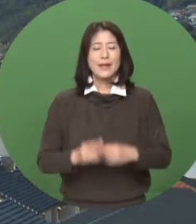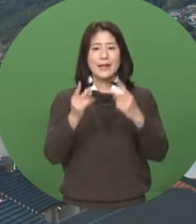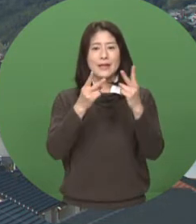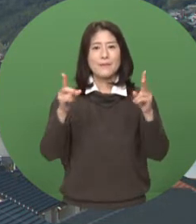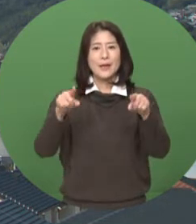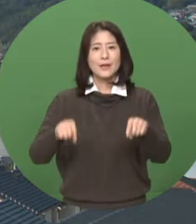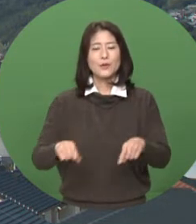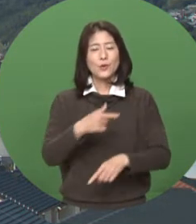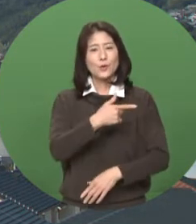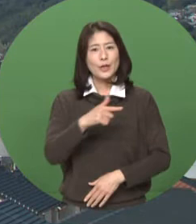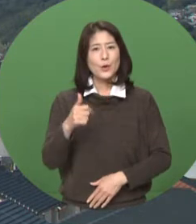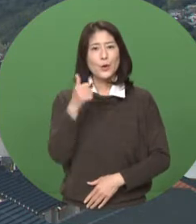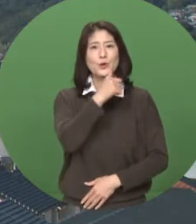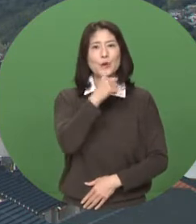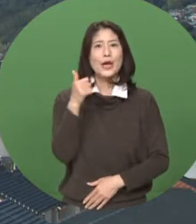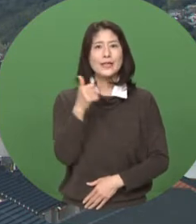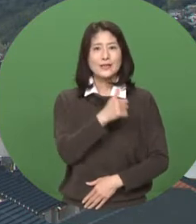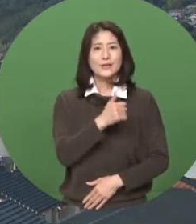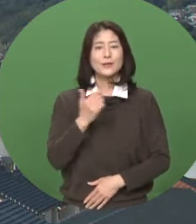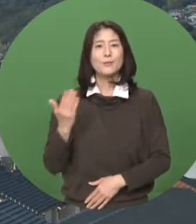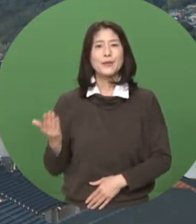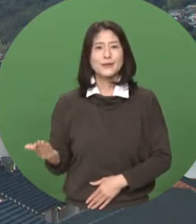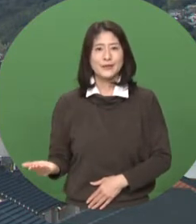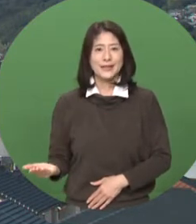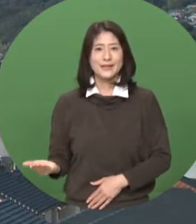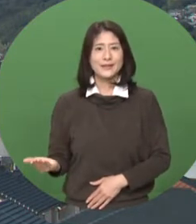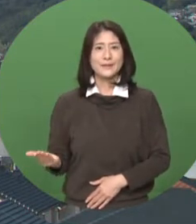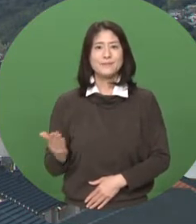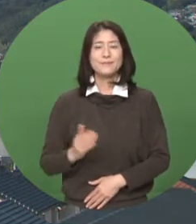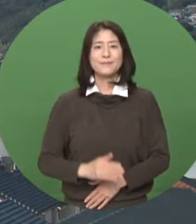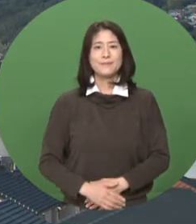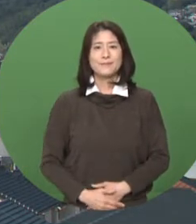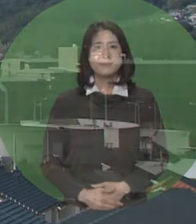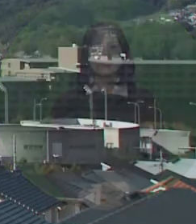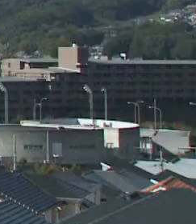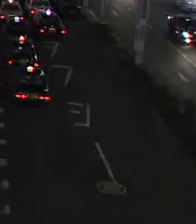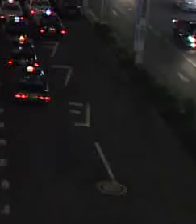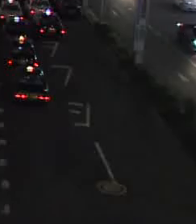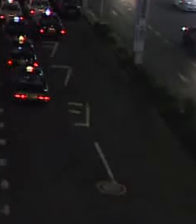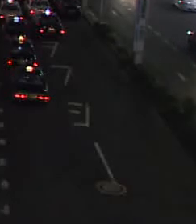ベントや催しなどをご紹介するトピックスです。